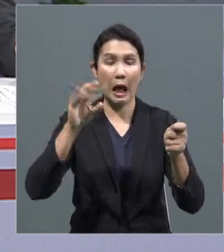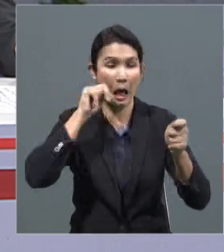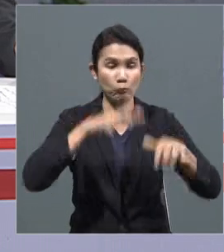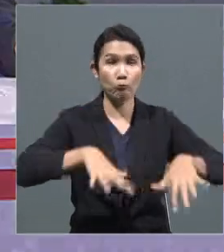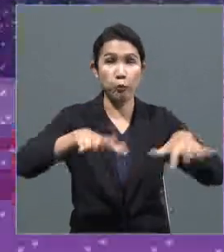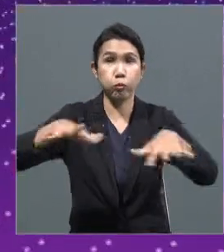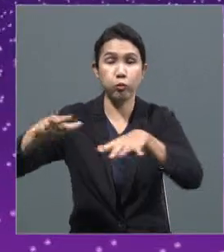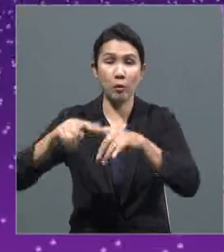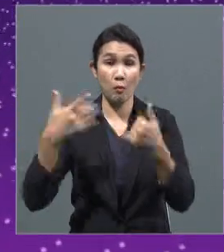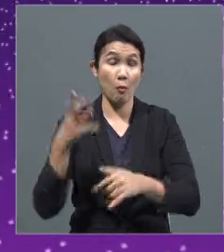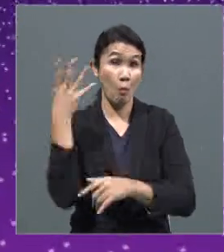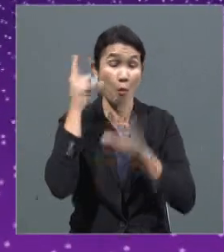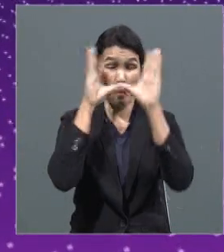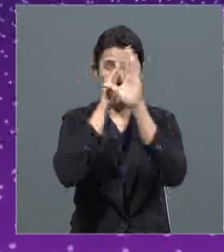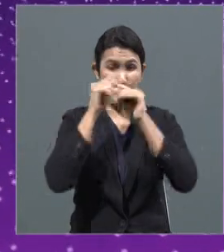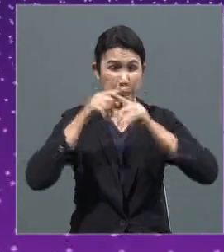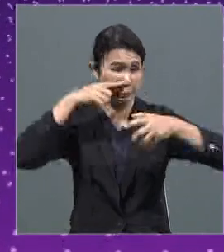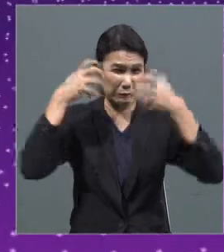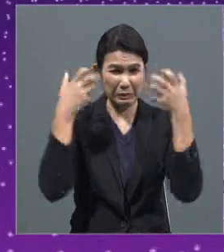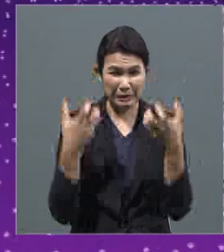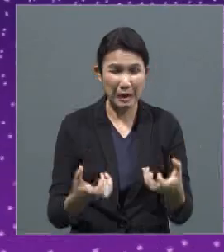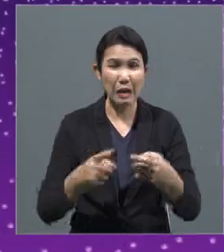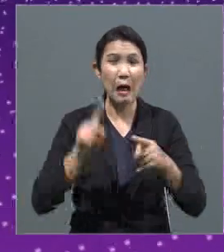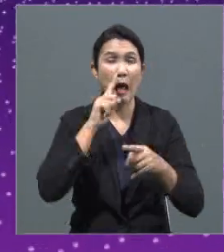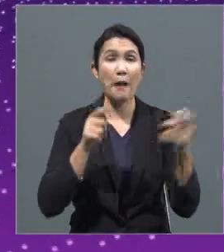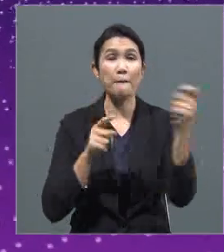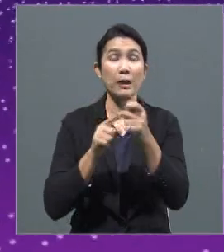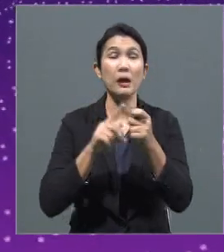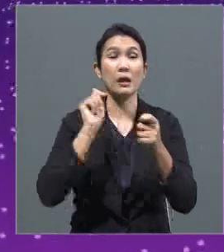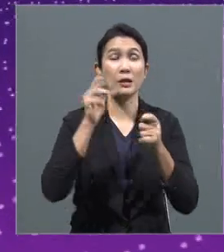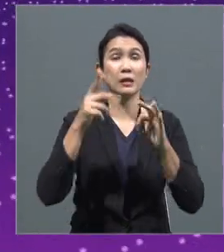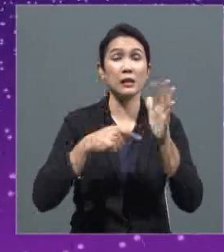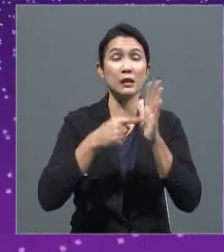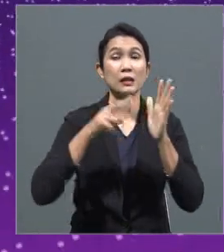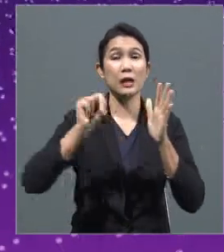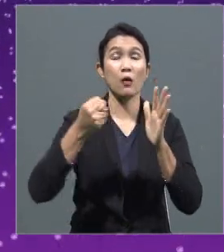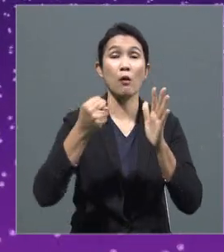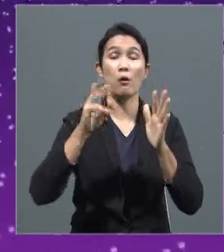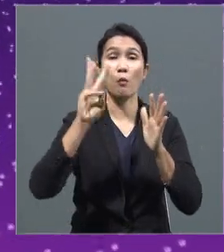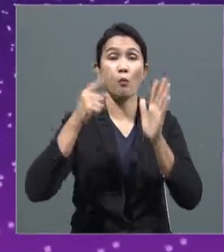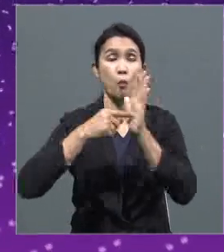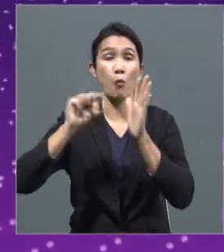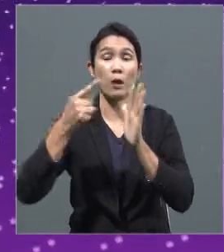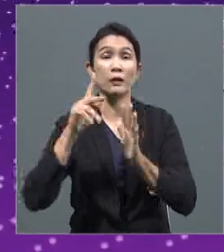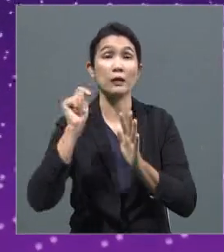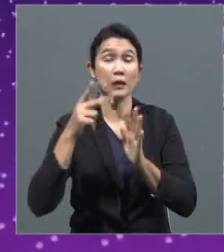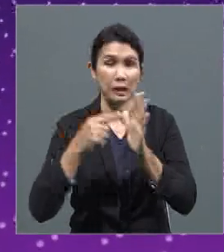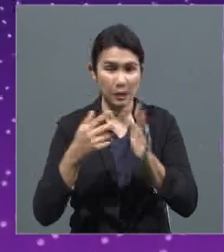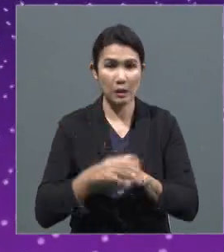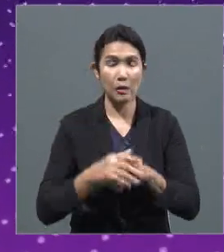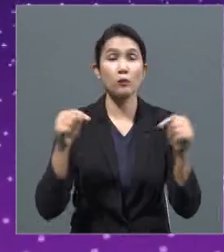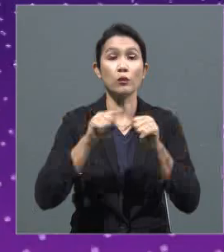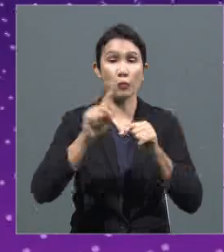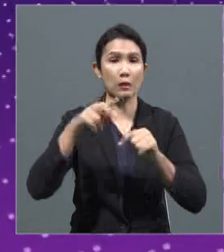มื่อคืนนี้ค่ะจุดที่บอกว่าเป็นวิกฤตก็คือที่อำเภอท่าวังผานั่นเองเพราะว่ารับน้ำมาจากต้นน้ำน่านก็คือในพื้นที่ของอำเภอเฉลิมพระ